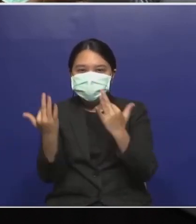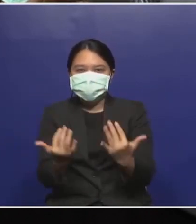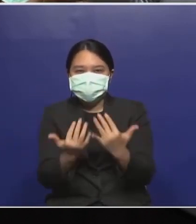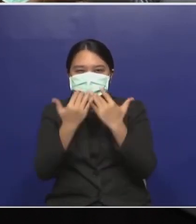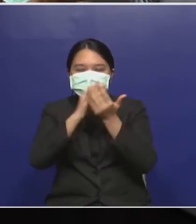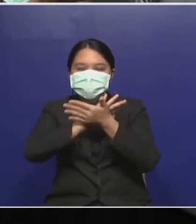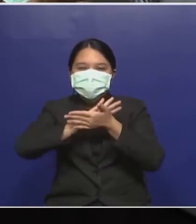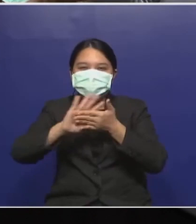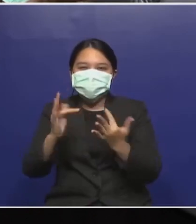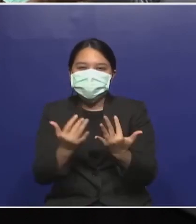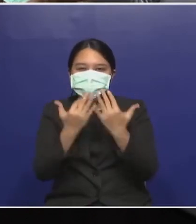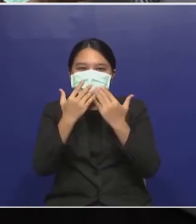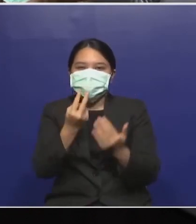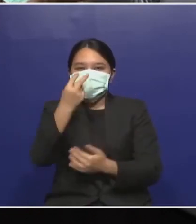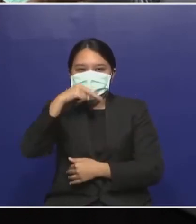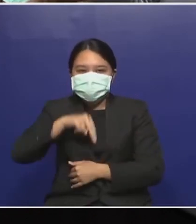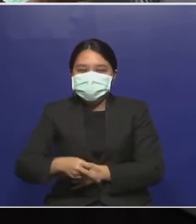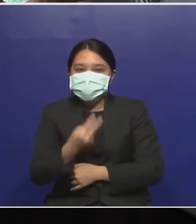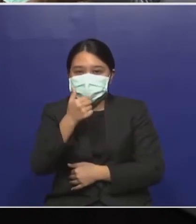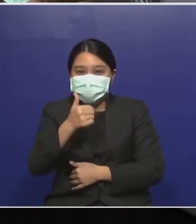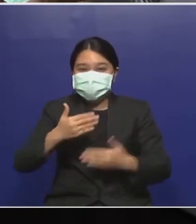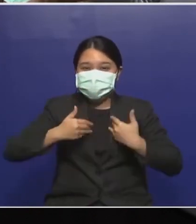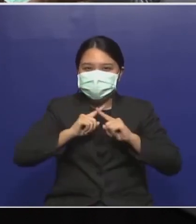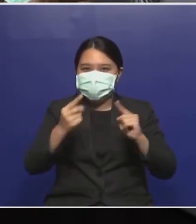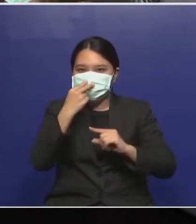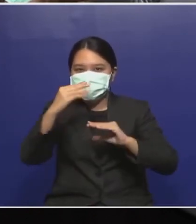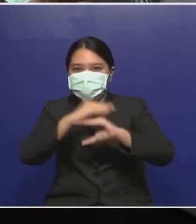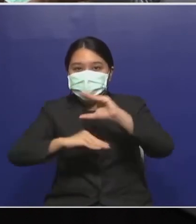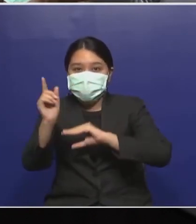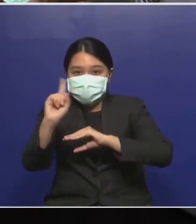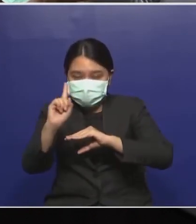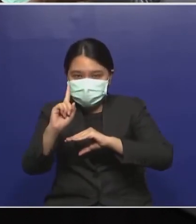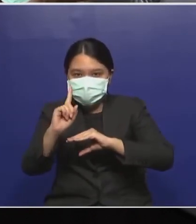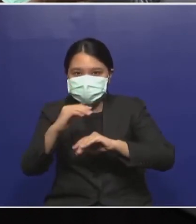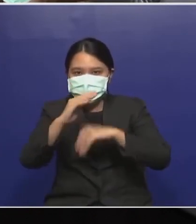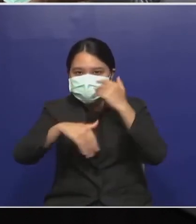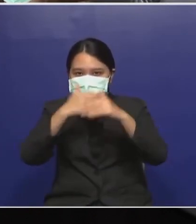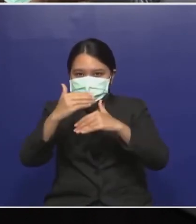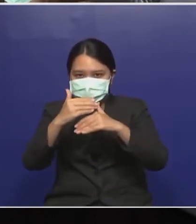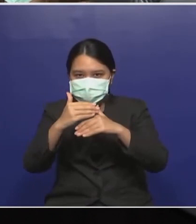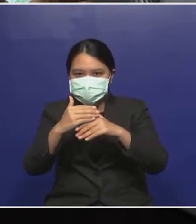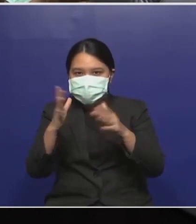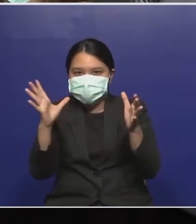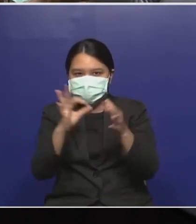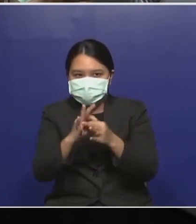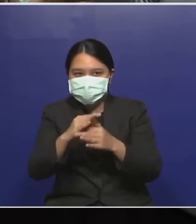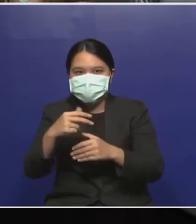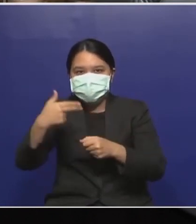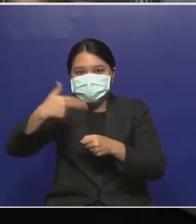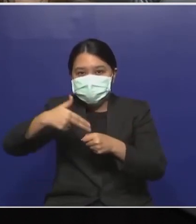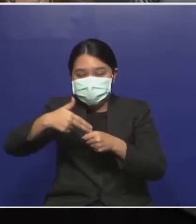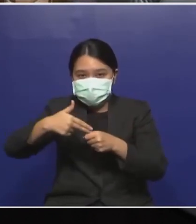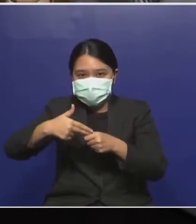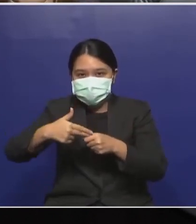ใจได้แลกเดียวครั เปิดเอกสารกประมาณดูโครงการพัฒนาและเพิ่มปสิทธภาพการใช้พลังงานด้านพลังงานทดแท